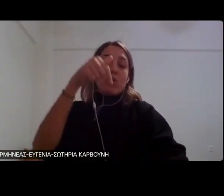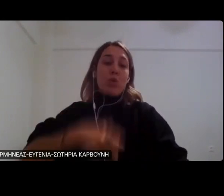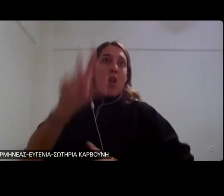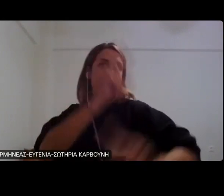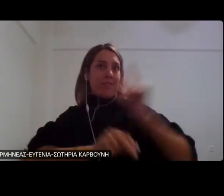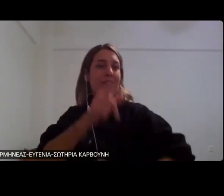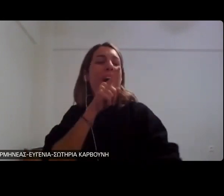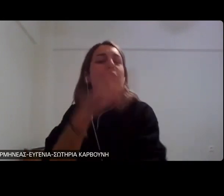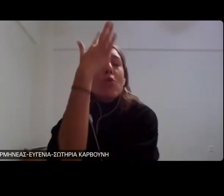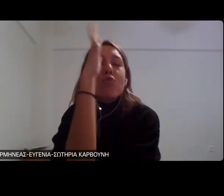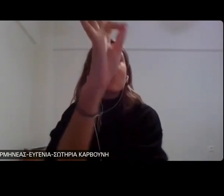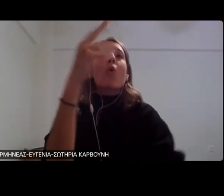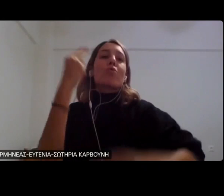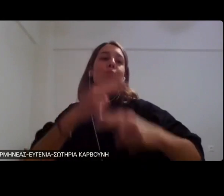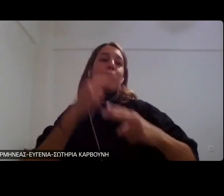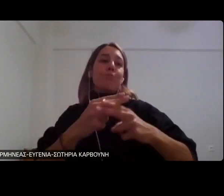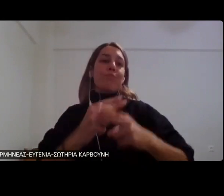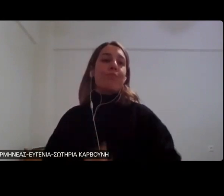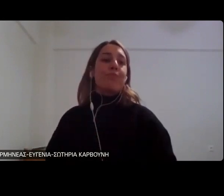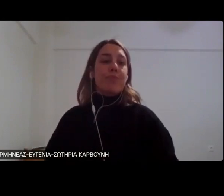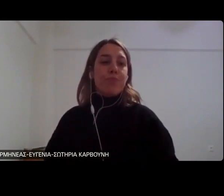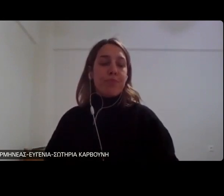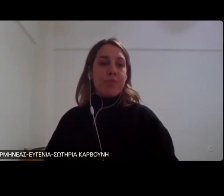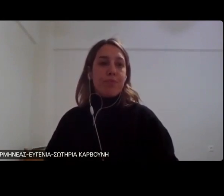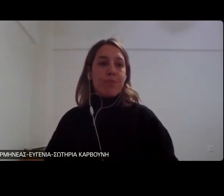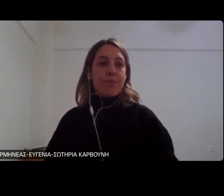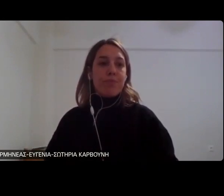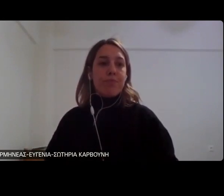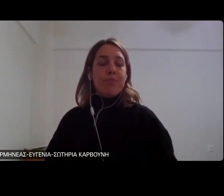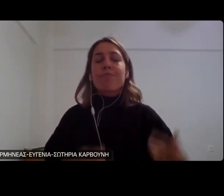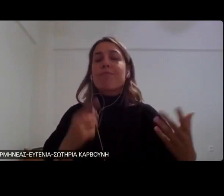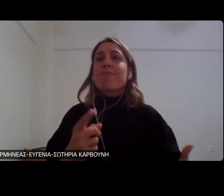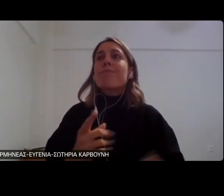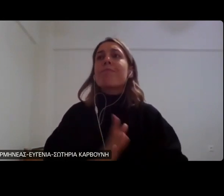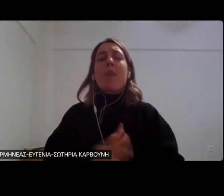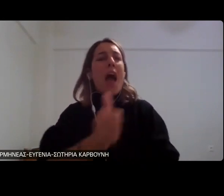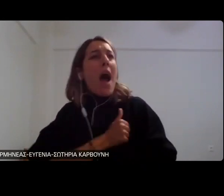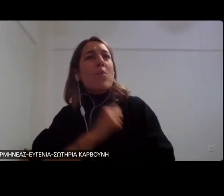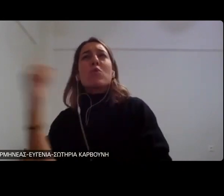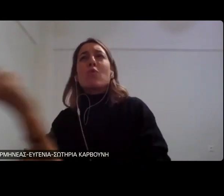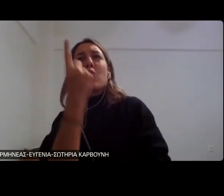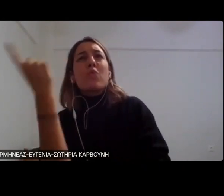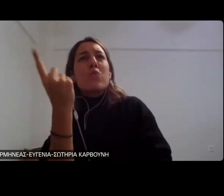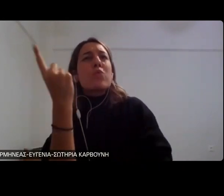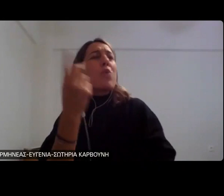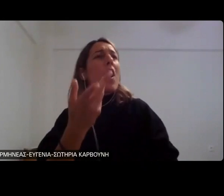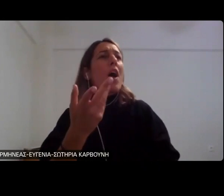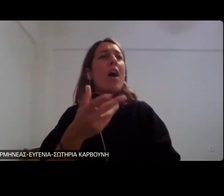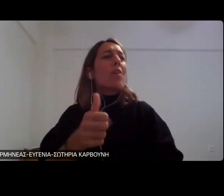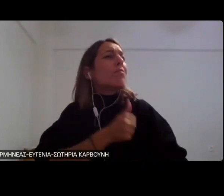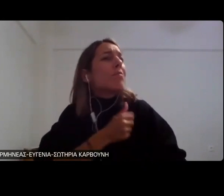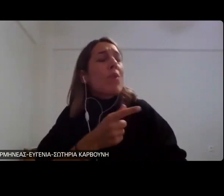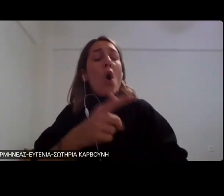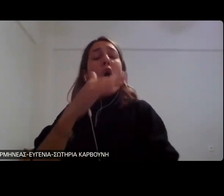συζήτησής μας. Επιβάλλεται μάλιστα να αντισταθούμε στην άποψη που κυκλοφορεί, σύμφωνα με την οποία ο γλωσσικός